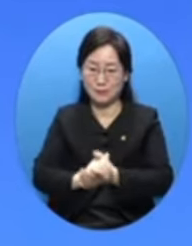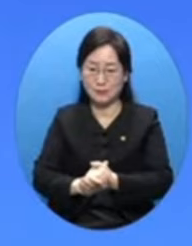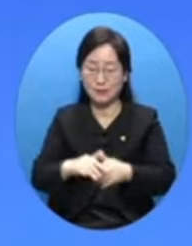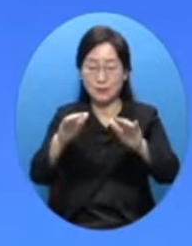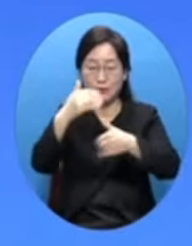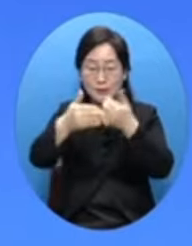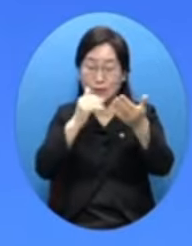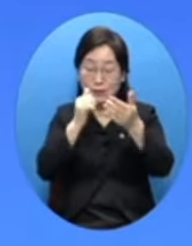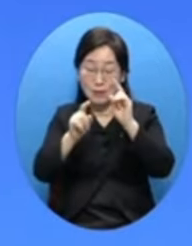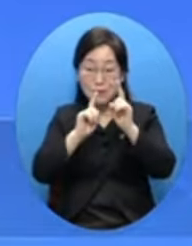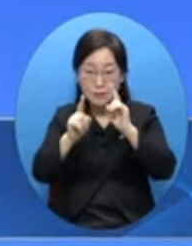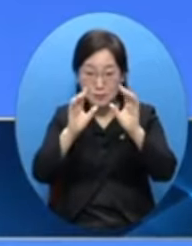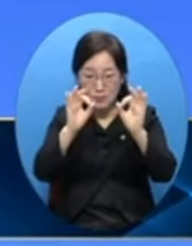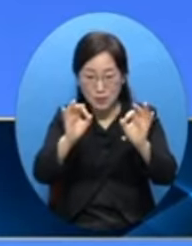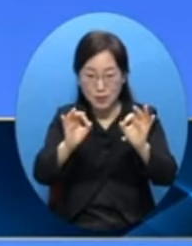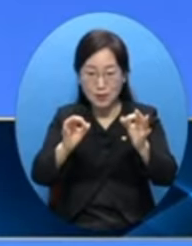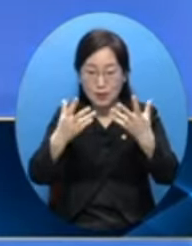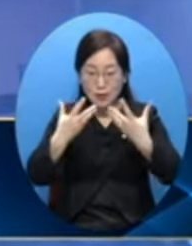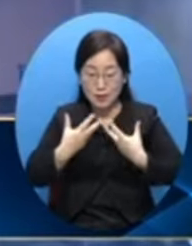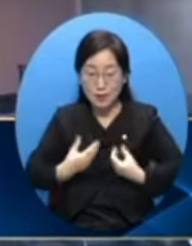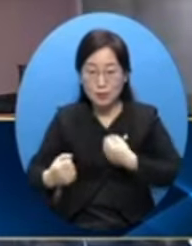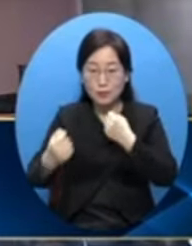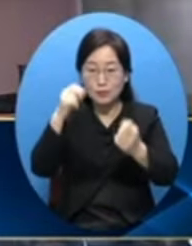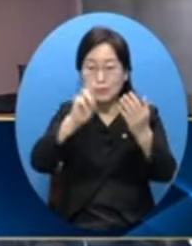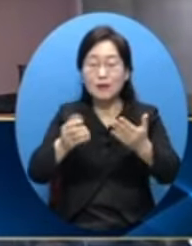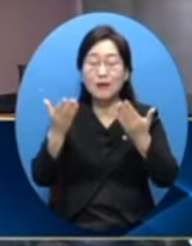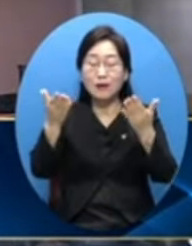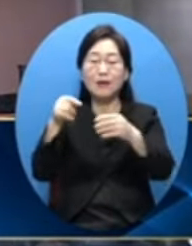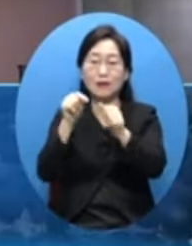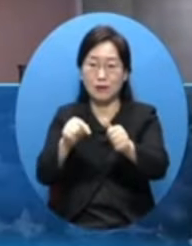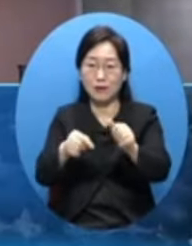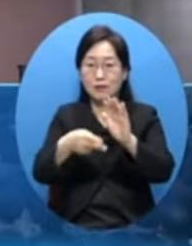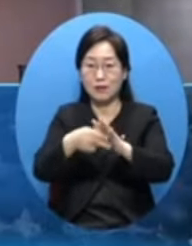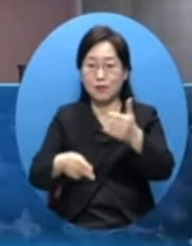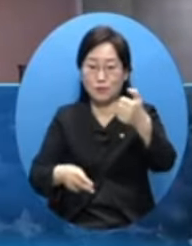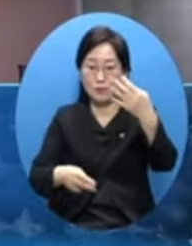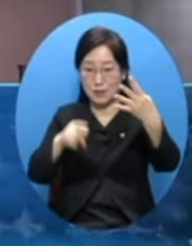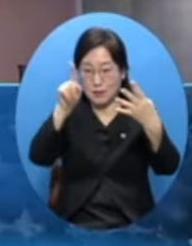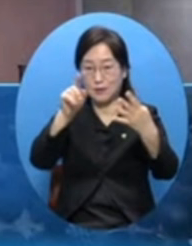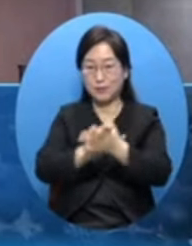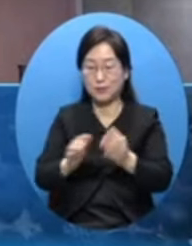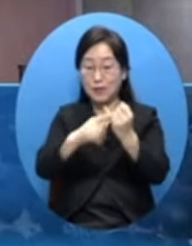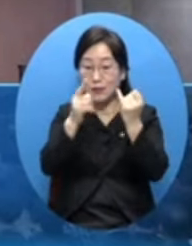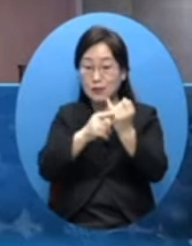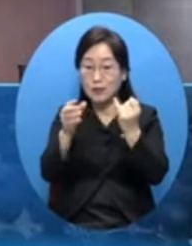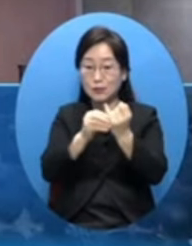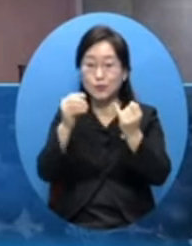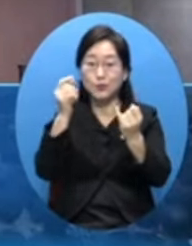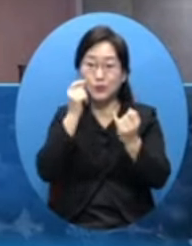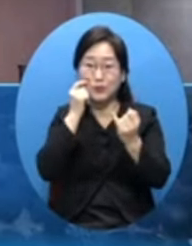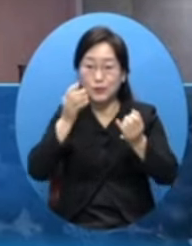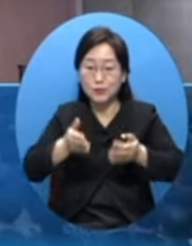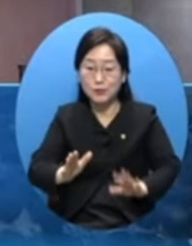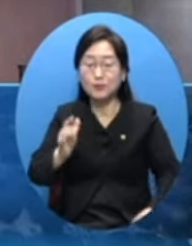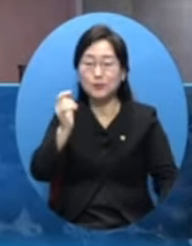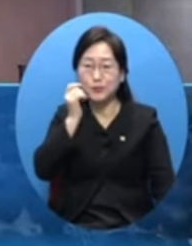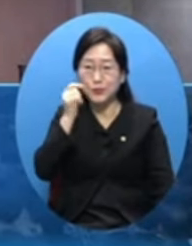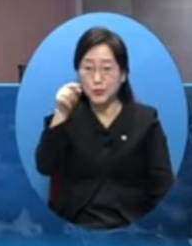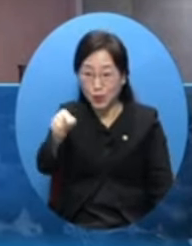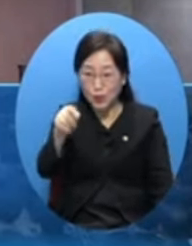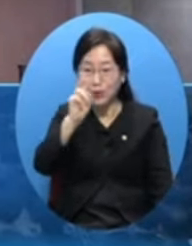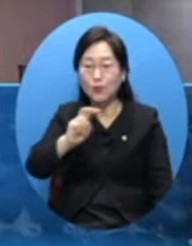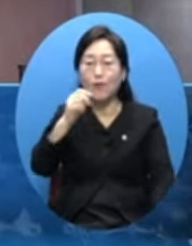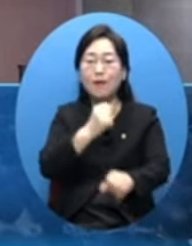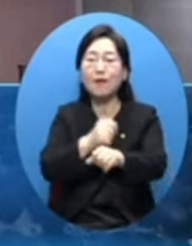성경은 절망 중에 찬양하라고 말씀합니다 이사야 54장 1절 말씀입니다 잉태하지 못하며 출산하지 못한 너는